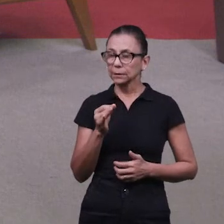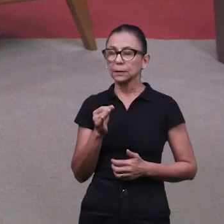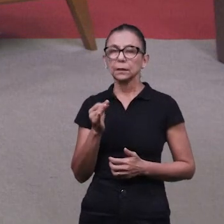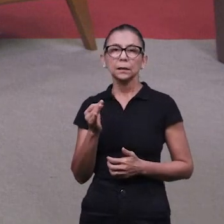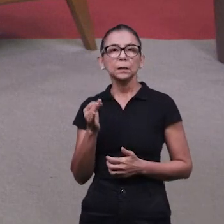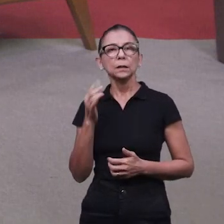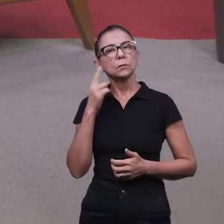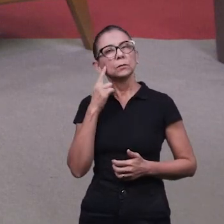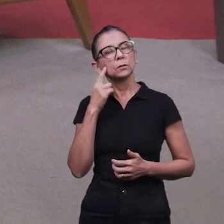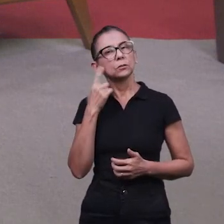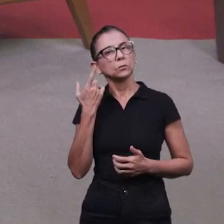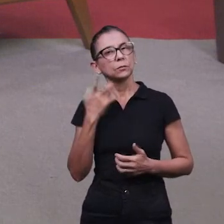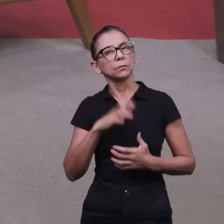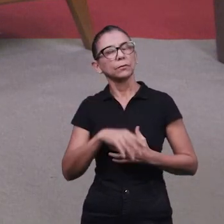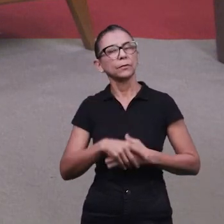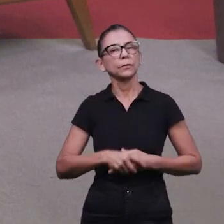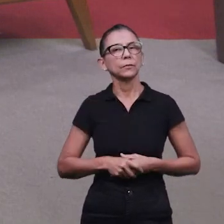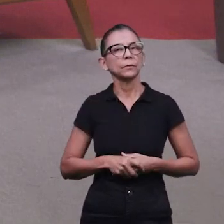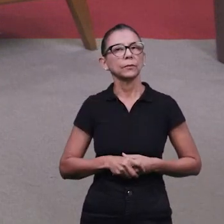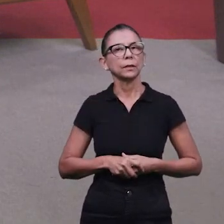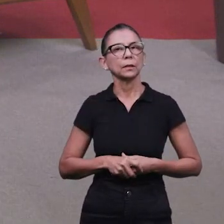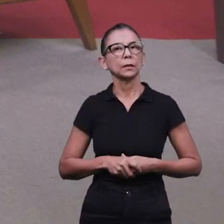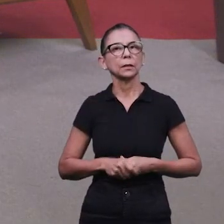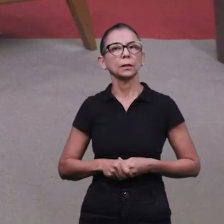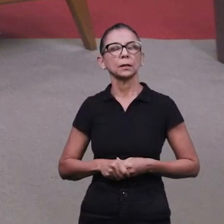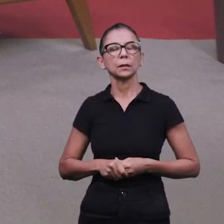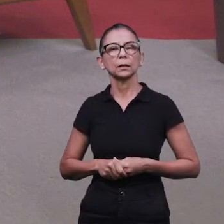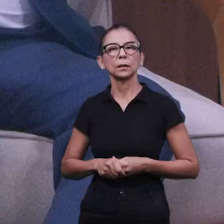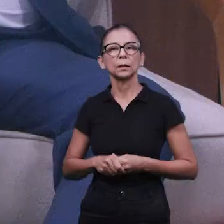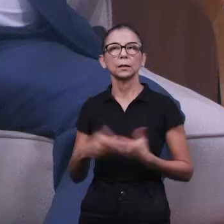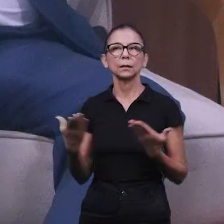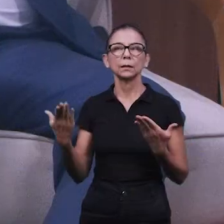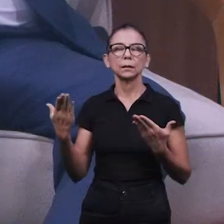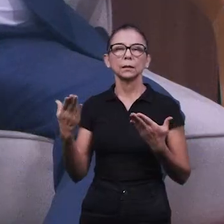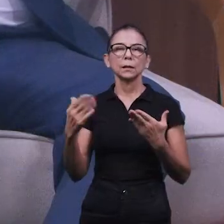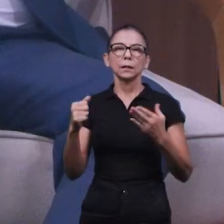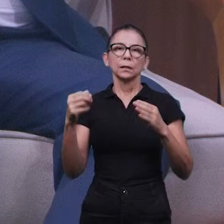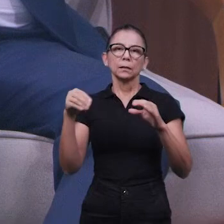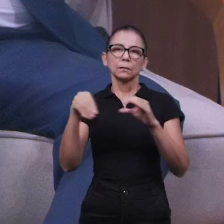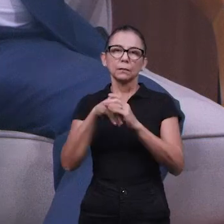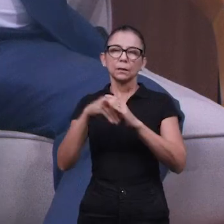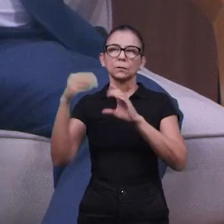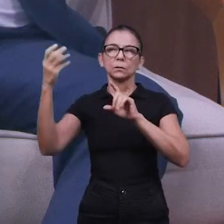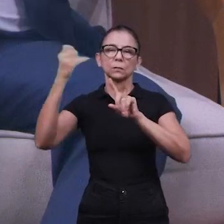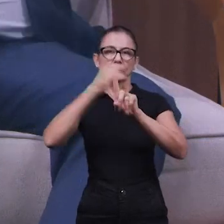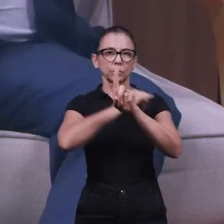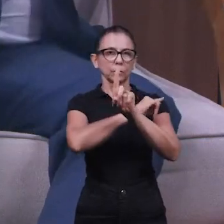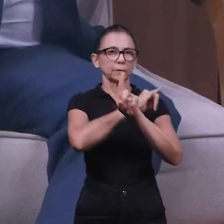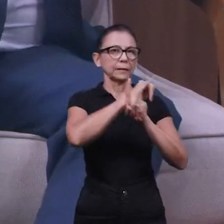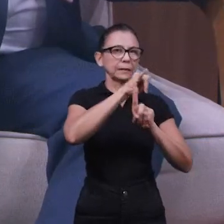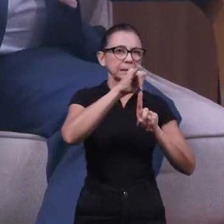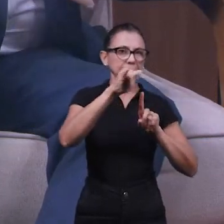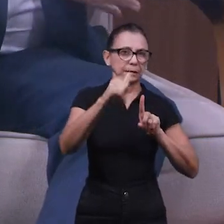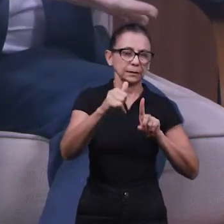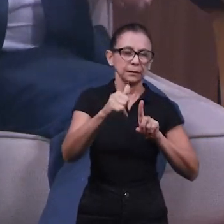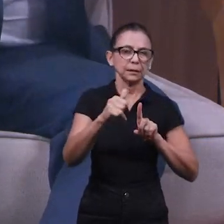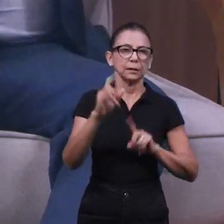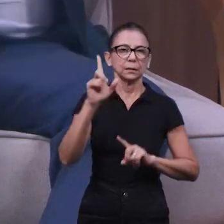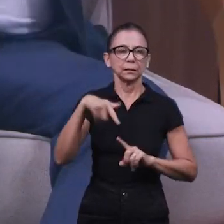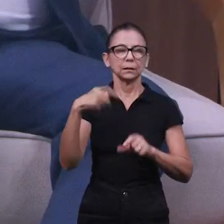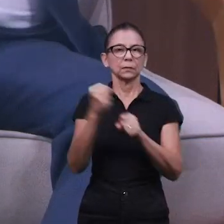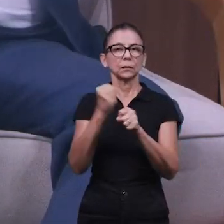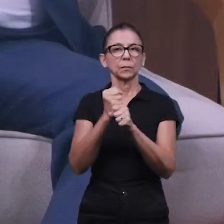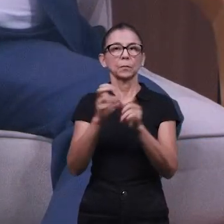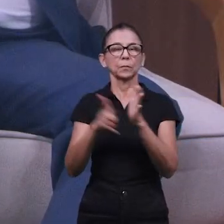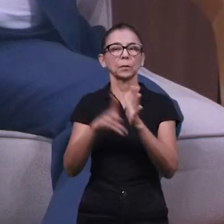Josias, cela vers l'aspect prophétique, dans ce qui est l'œuvre